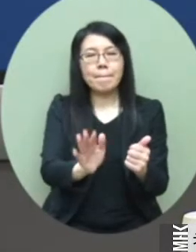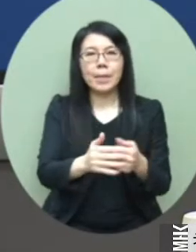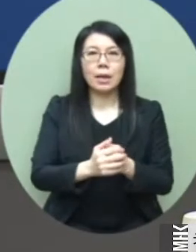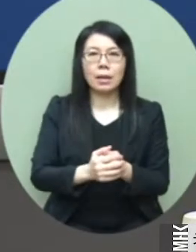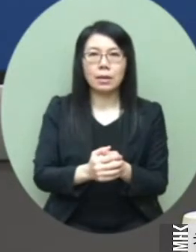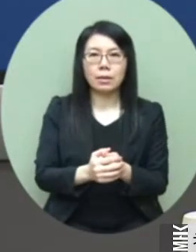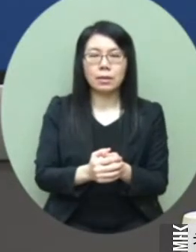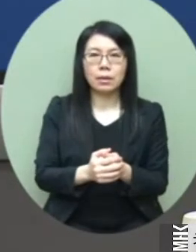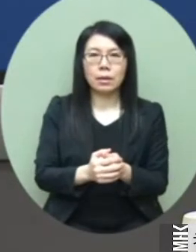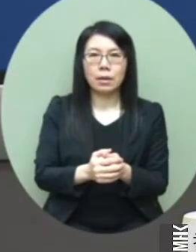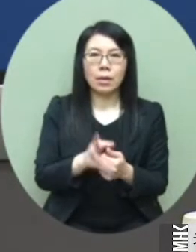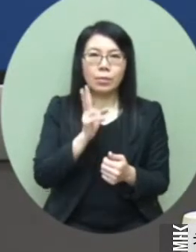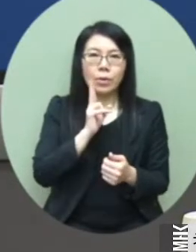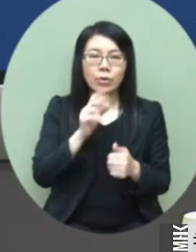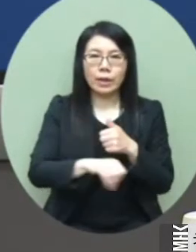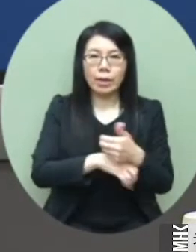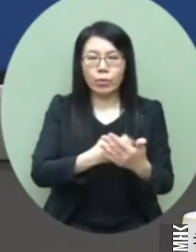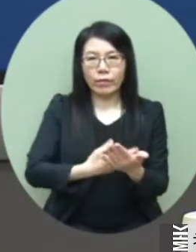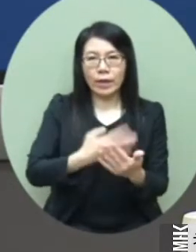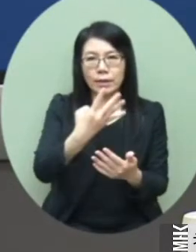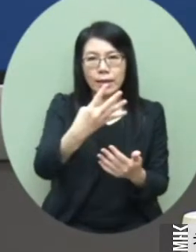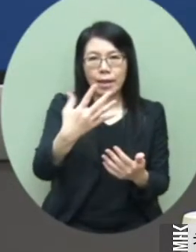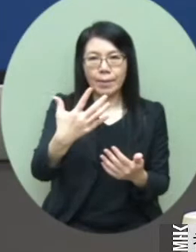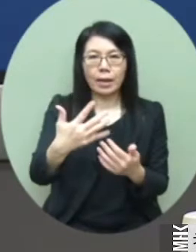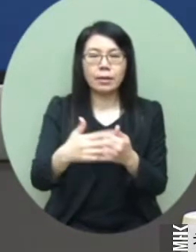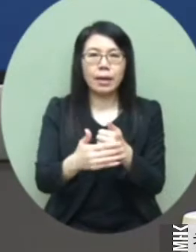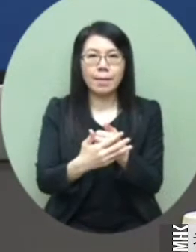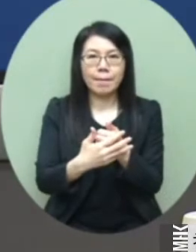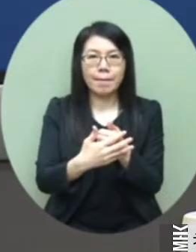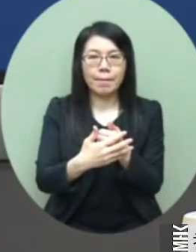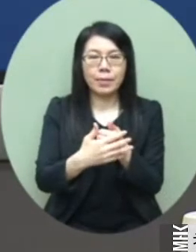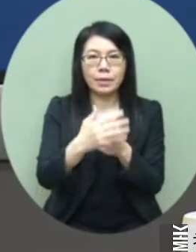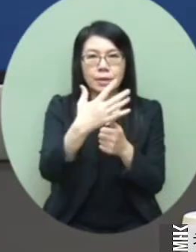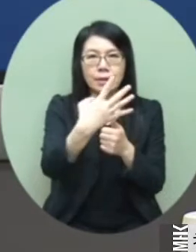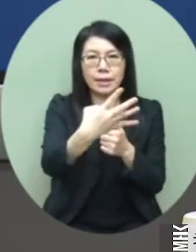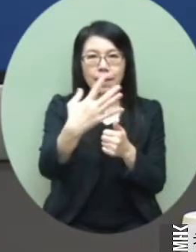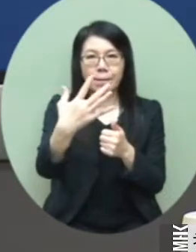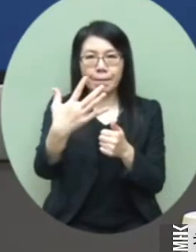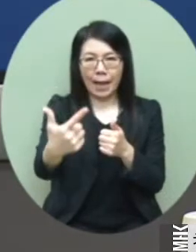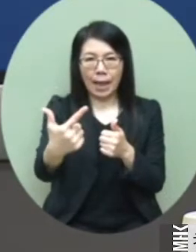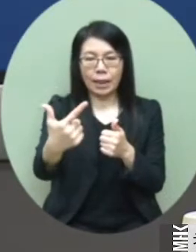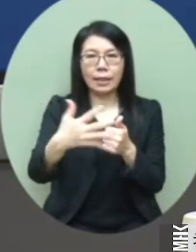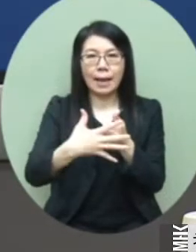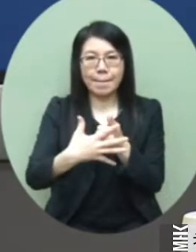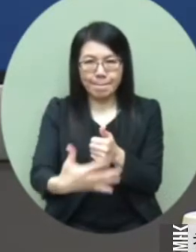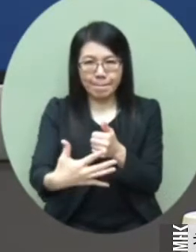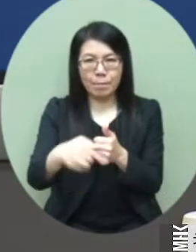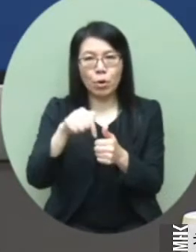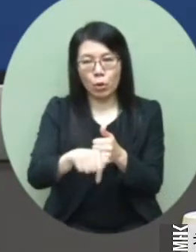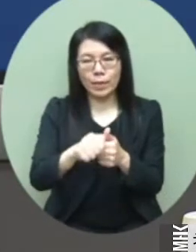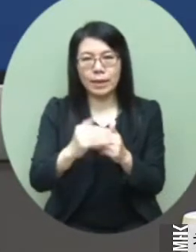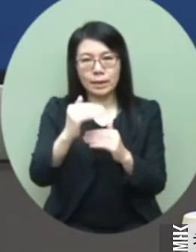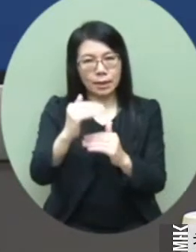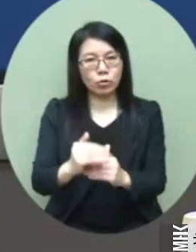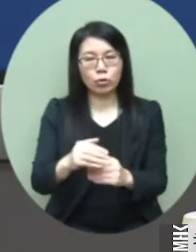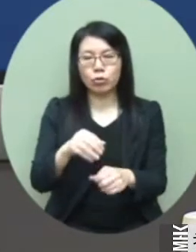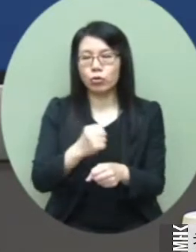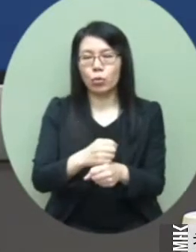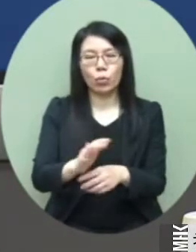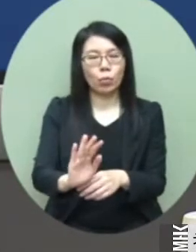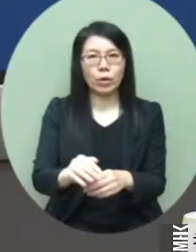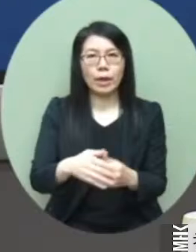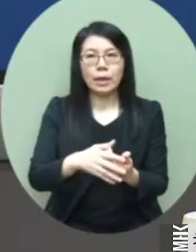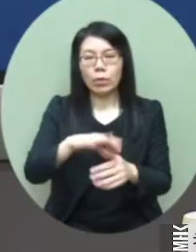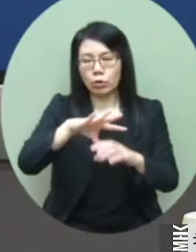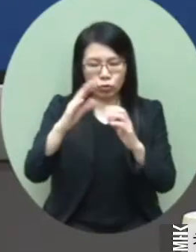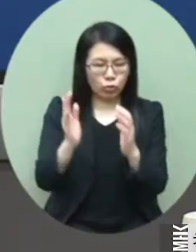會援引基本法第48條第5段嘅程序啦嚇。咁因為一併考慮咗